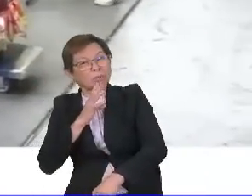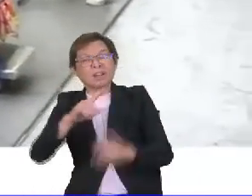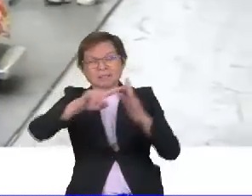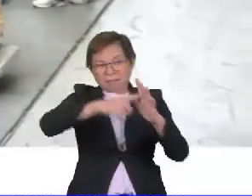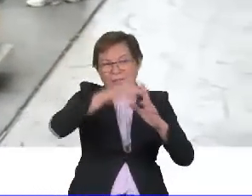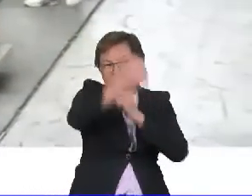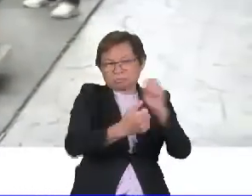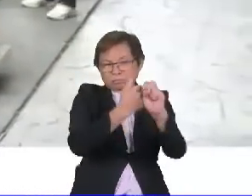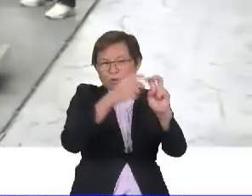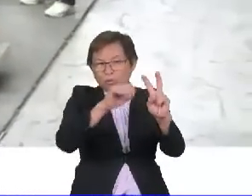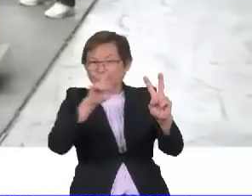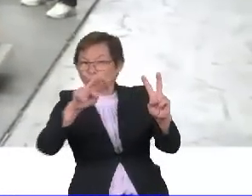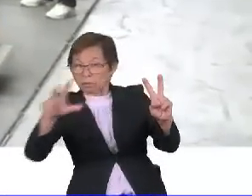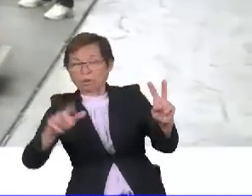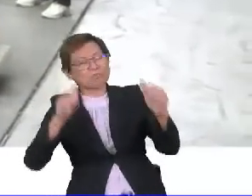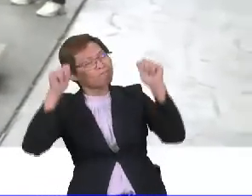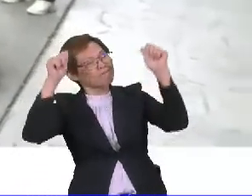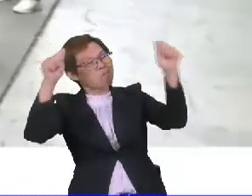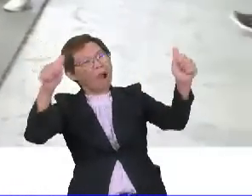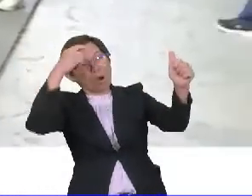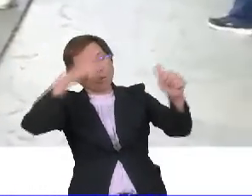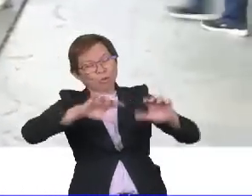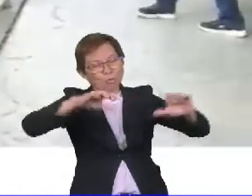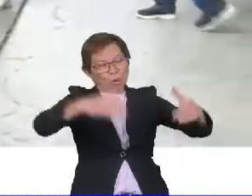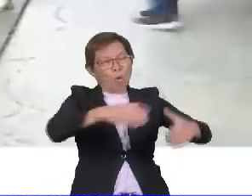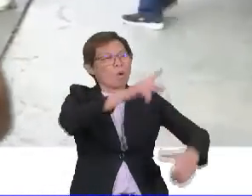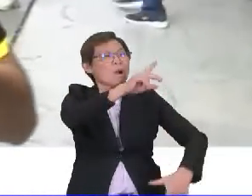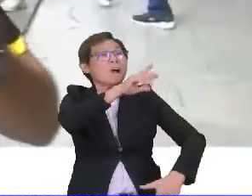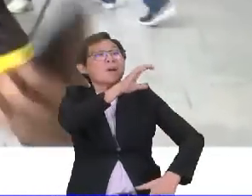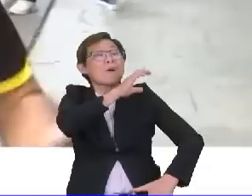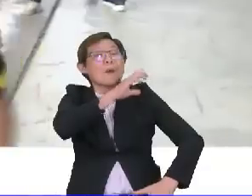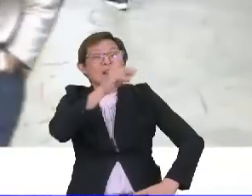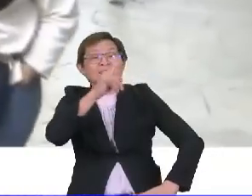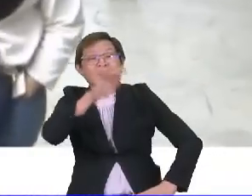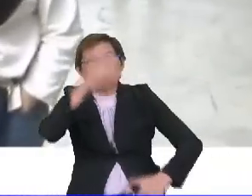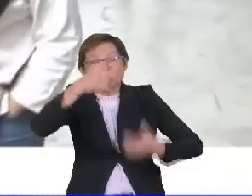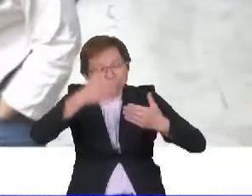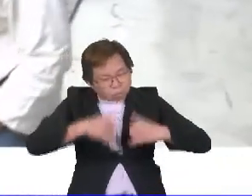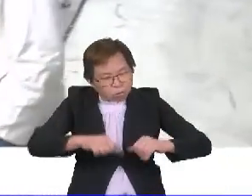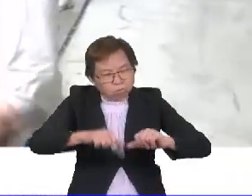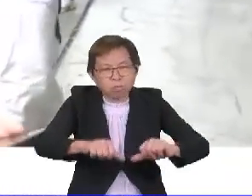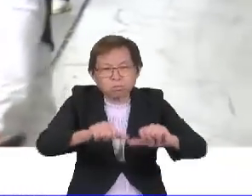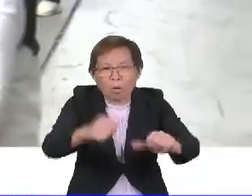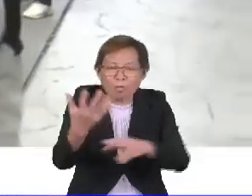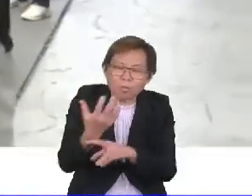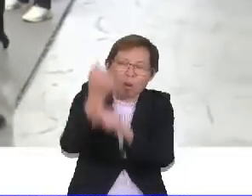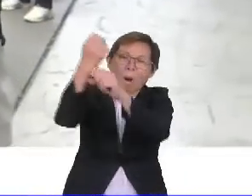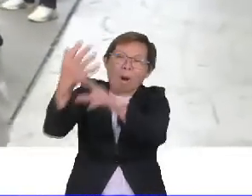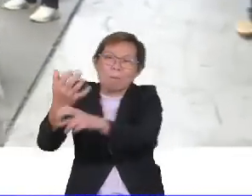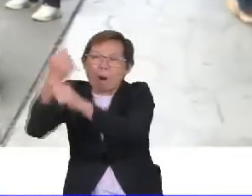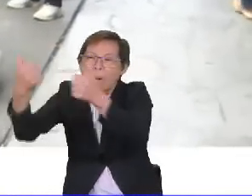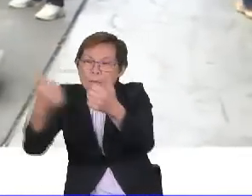permulaan tahun 2023 yang terbaik untuk Squad aki panggon meneruskan Kemenangan Untuk